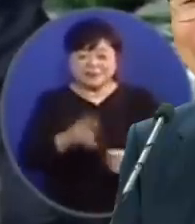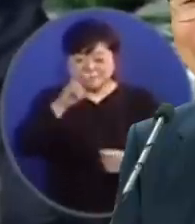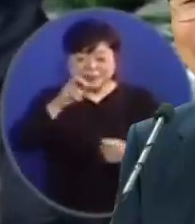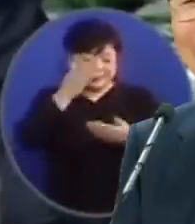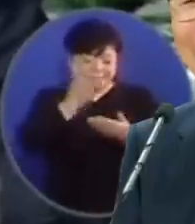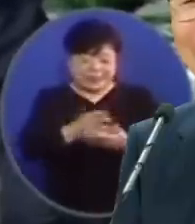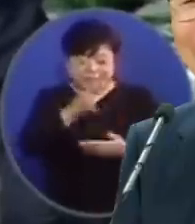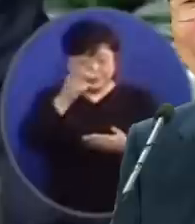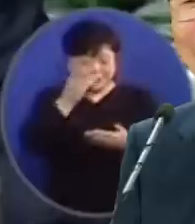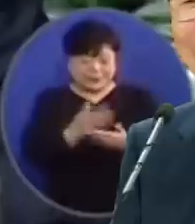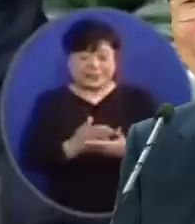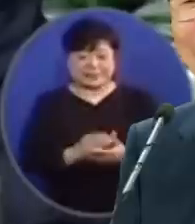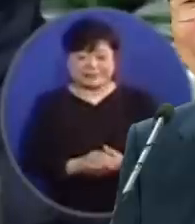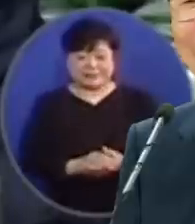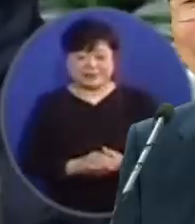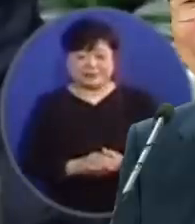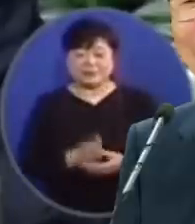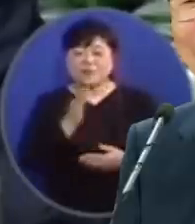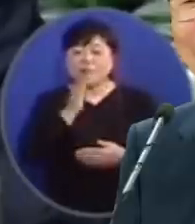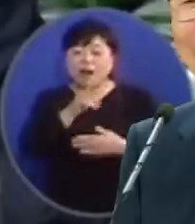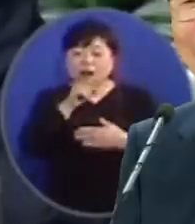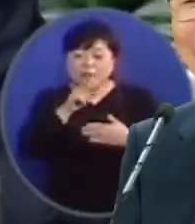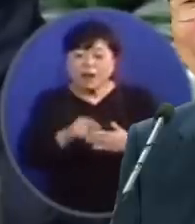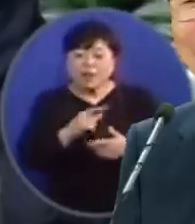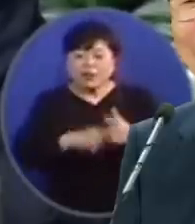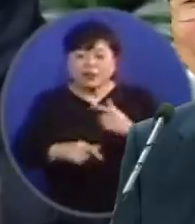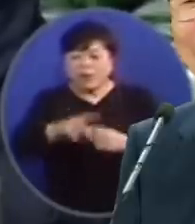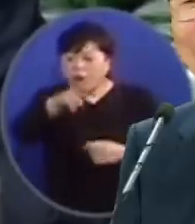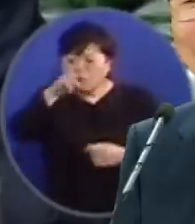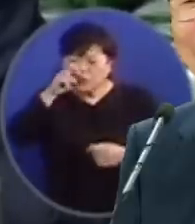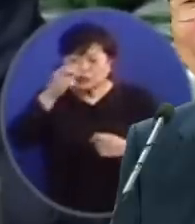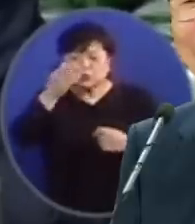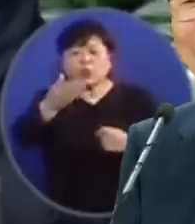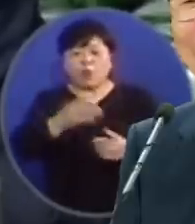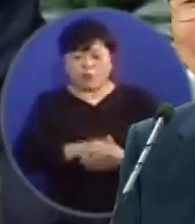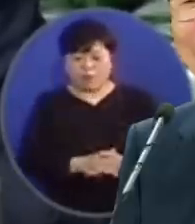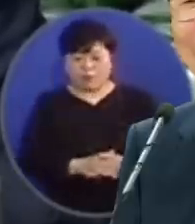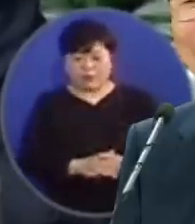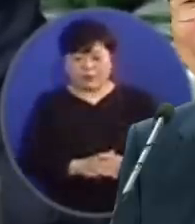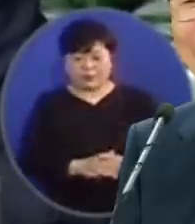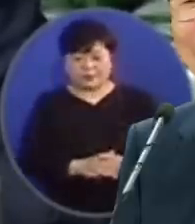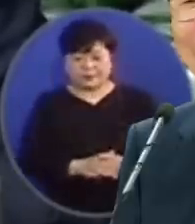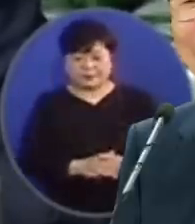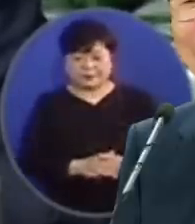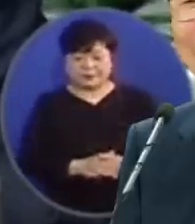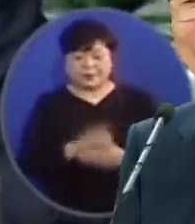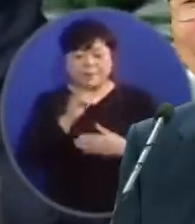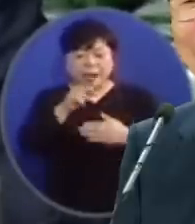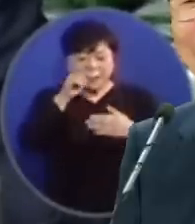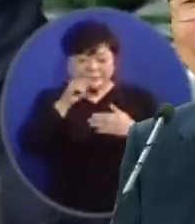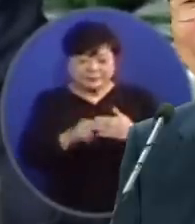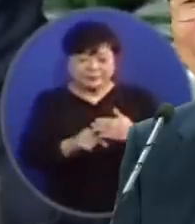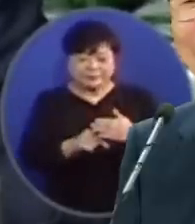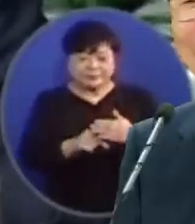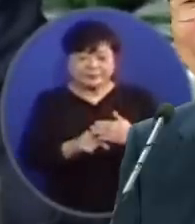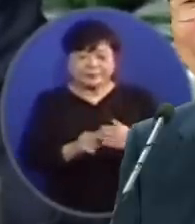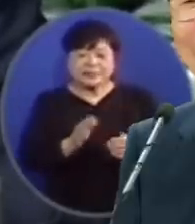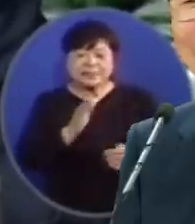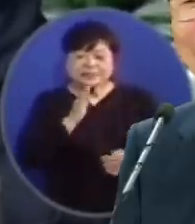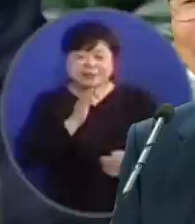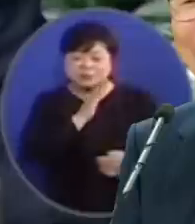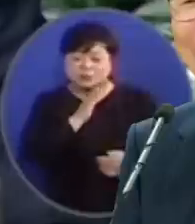미워해야지, 안 미워해야지 하면 그것이 마음속에 더 미워하도록 만들어주는 것입니다. 마음은